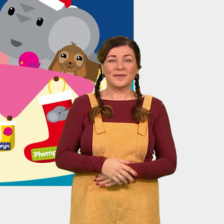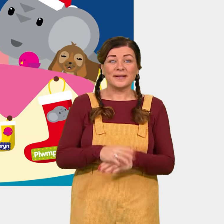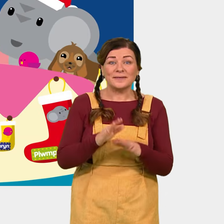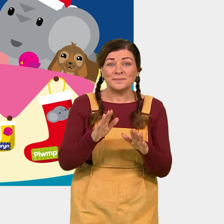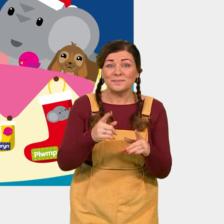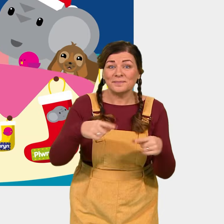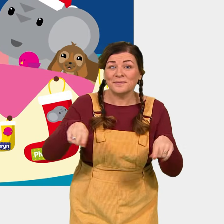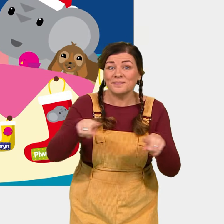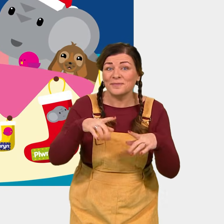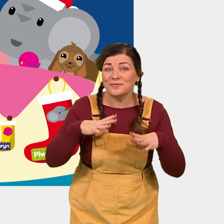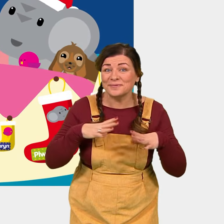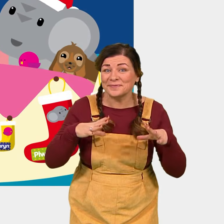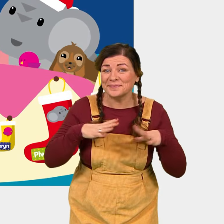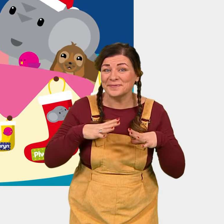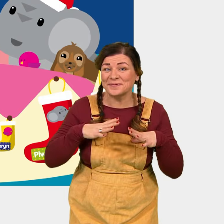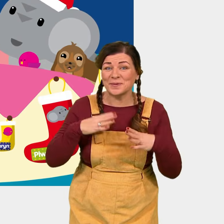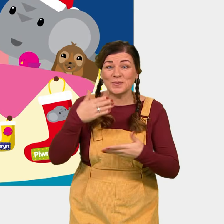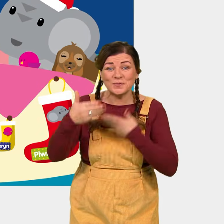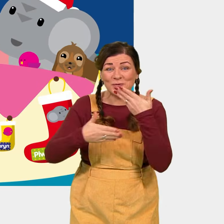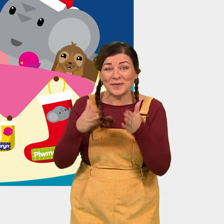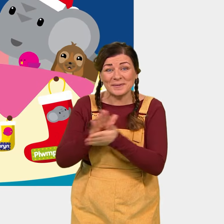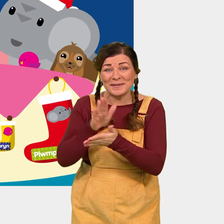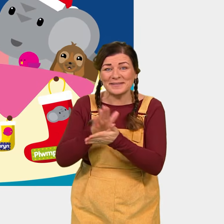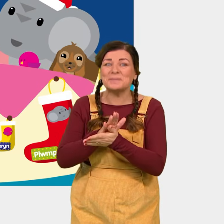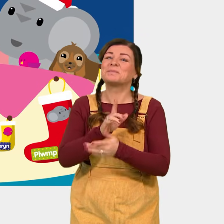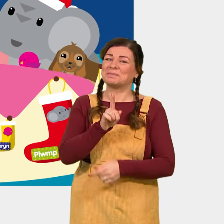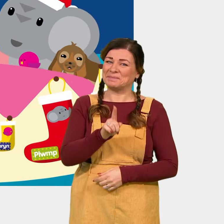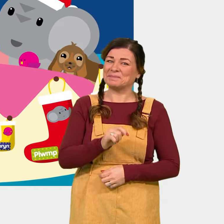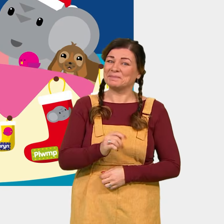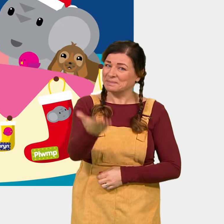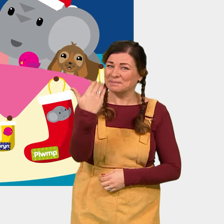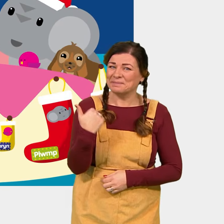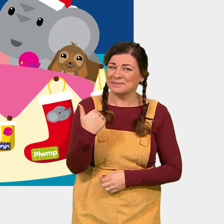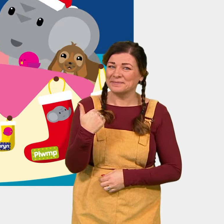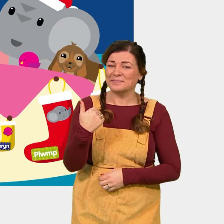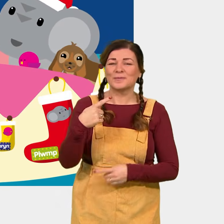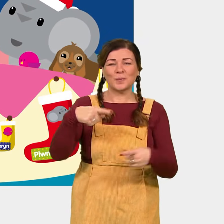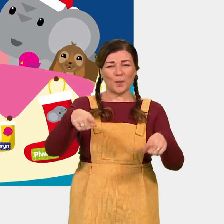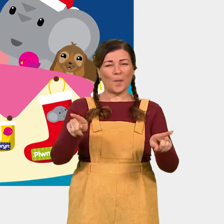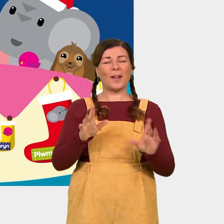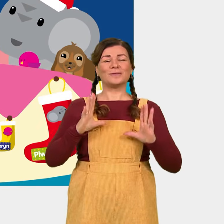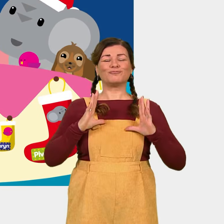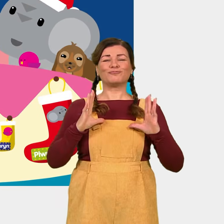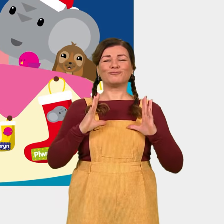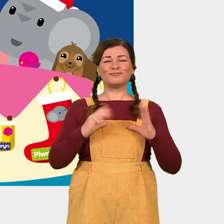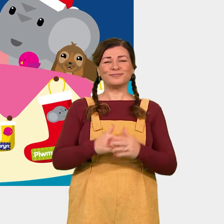Ydy pawb yn barod am stori fach hapus? Wel, dewch, gnewch eich hunan yn